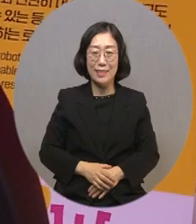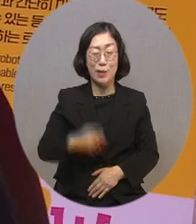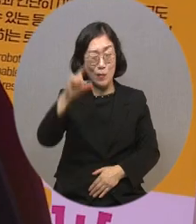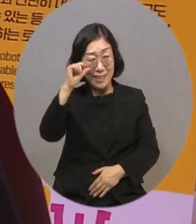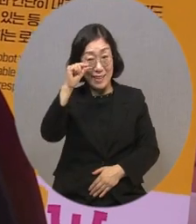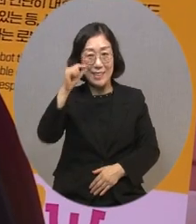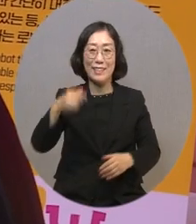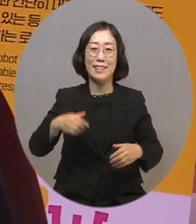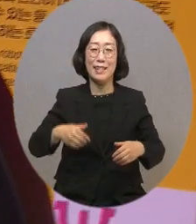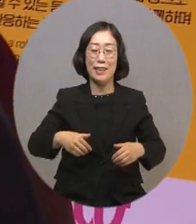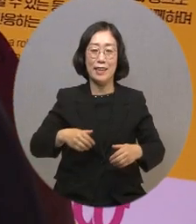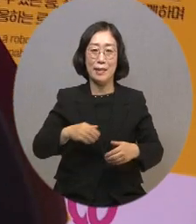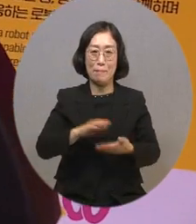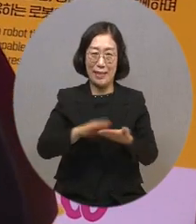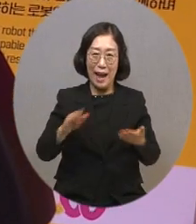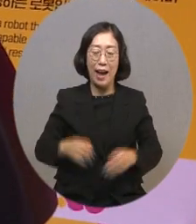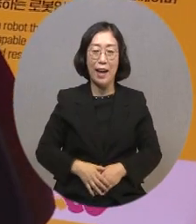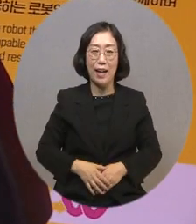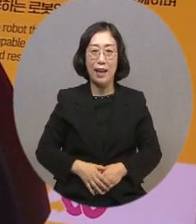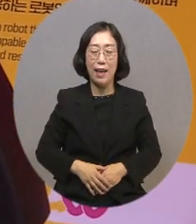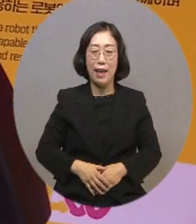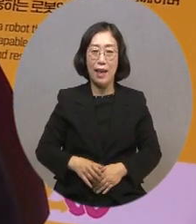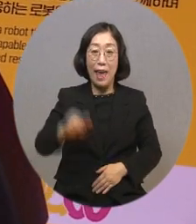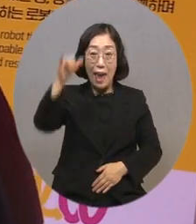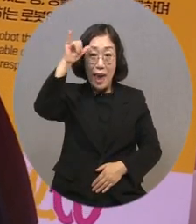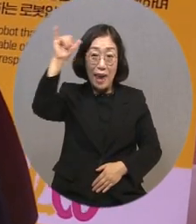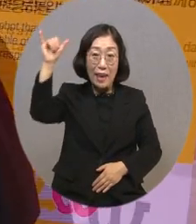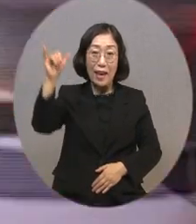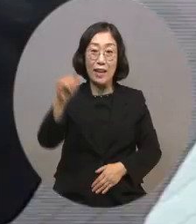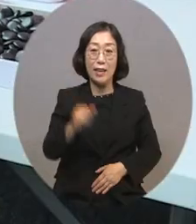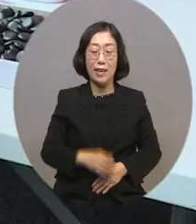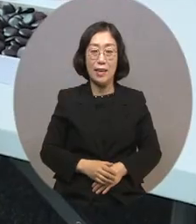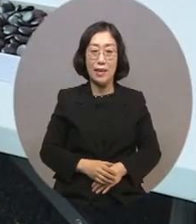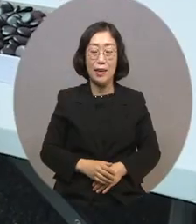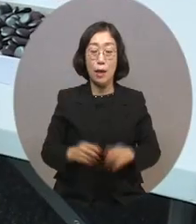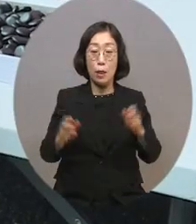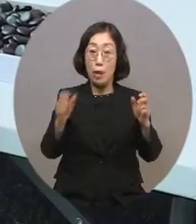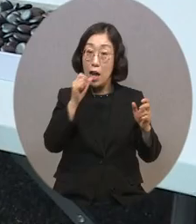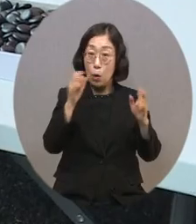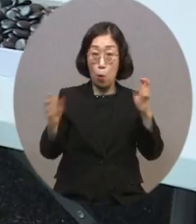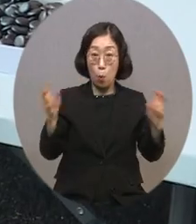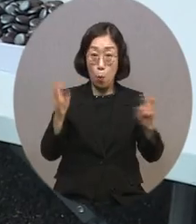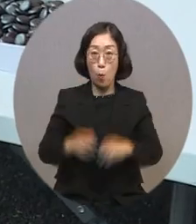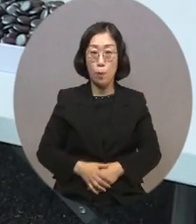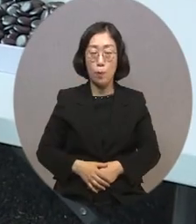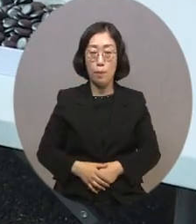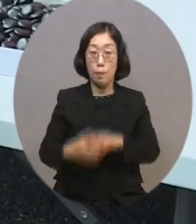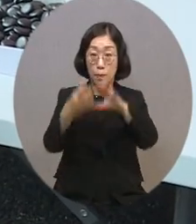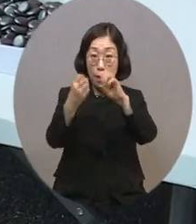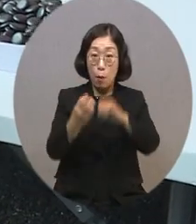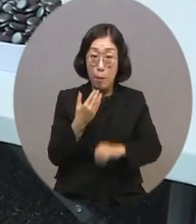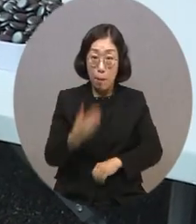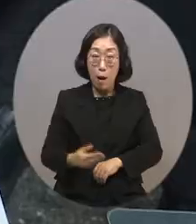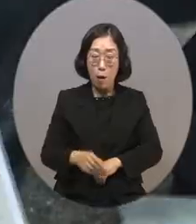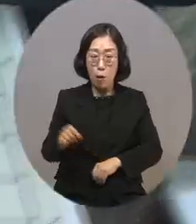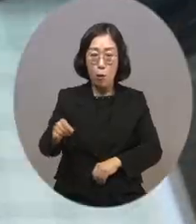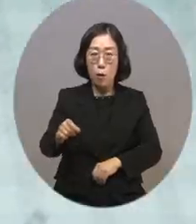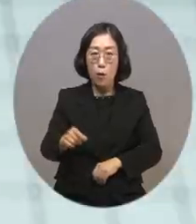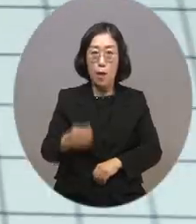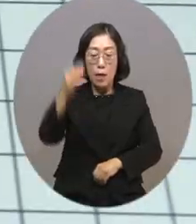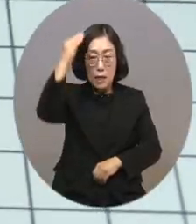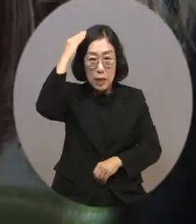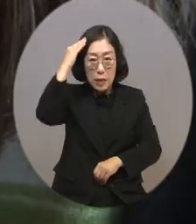어르신의 말동무가 되어준다는 AI 인공지능 로봇도 있고, 바로 옆에는 로봇과 오목도 둘 수